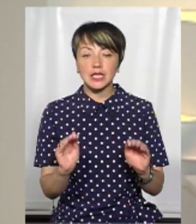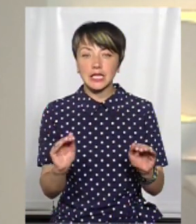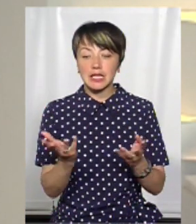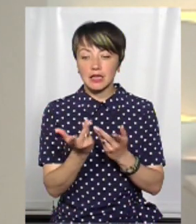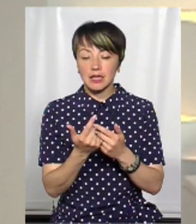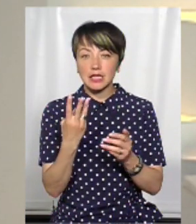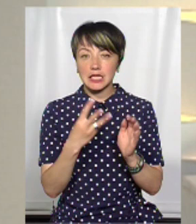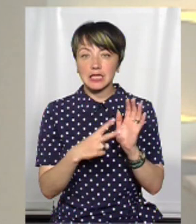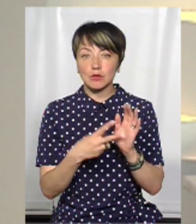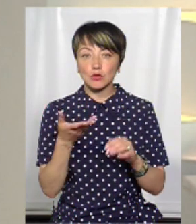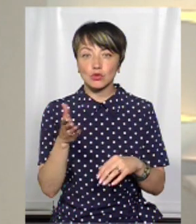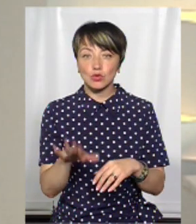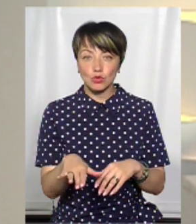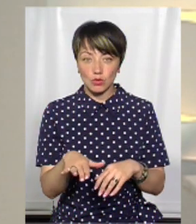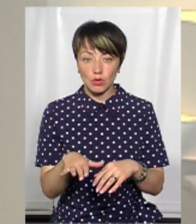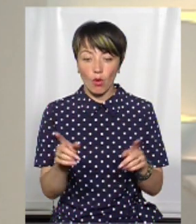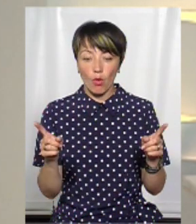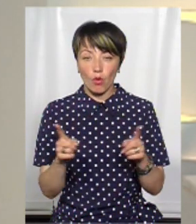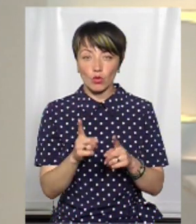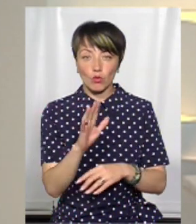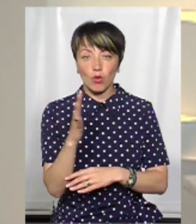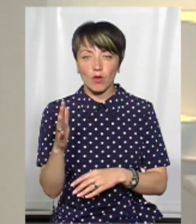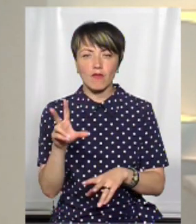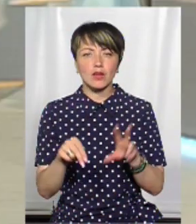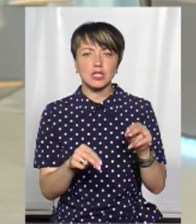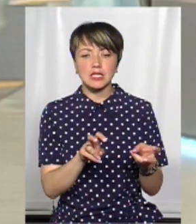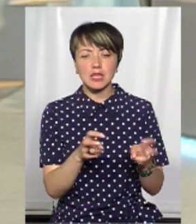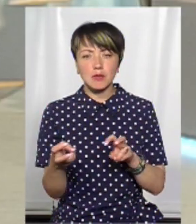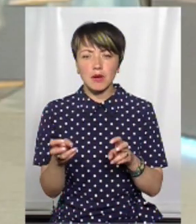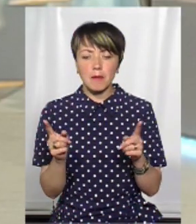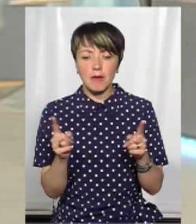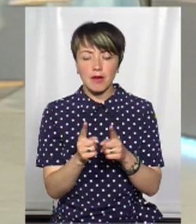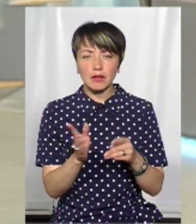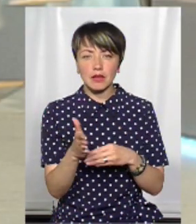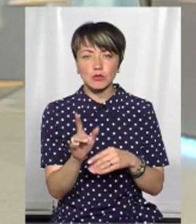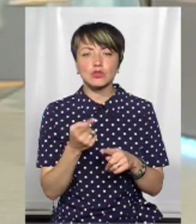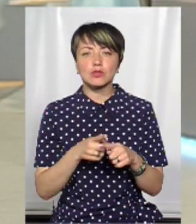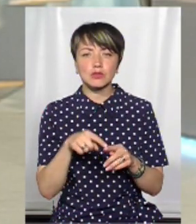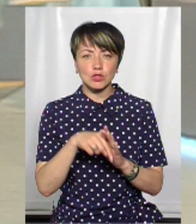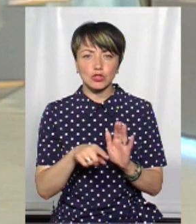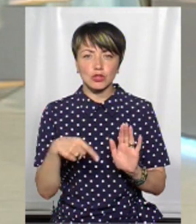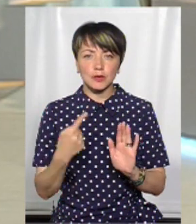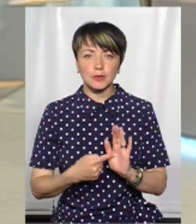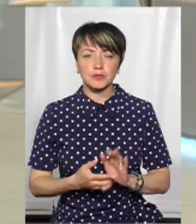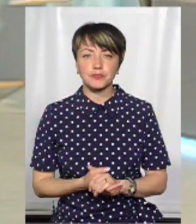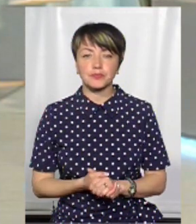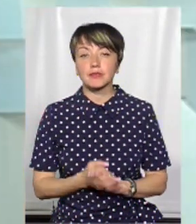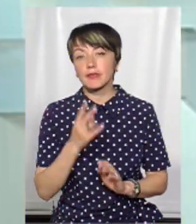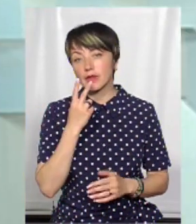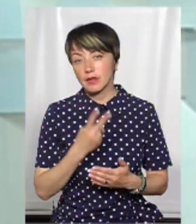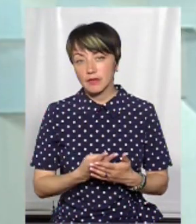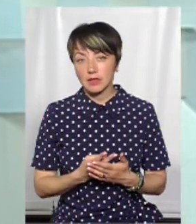за коротку прогулянку. Пане Олеже, як ви гадаєте, от загибель саме малька, що вона може означати? Ну,